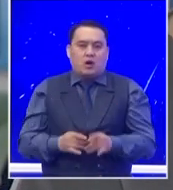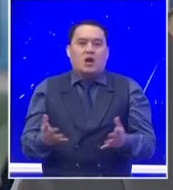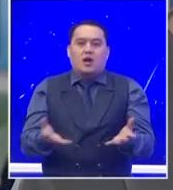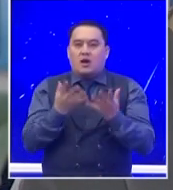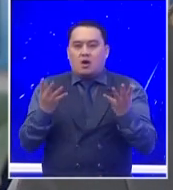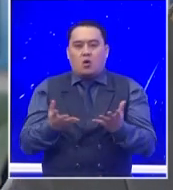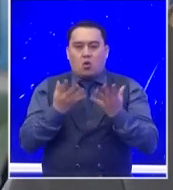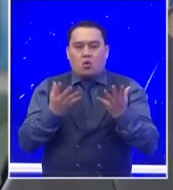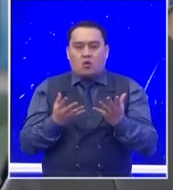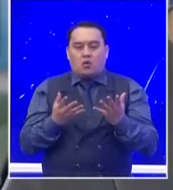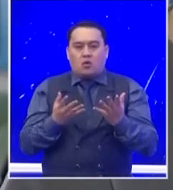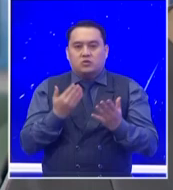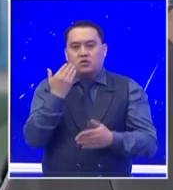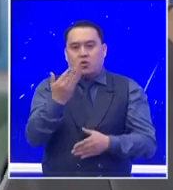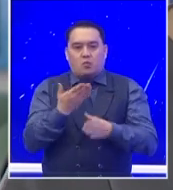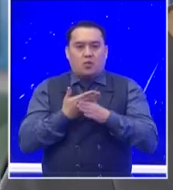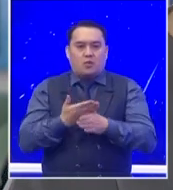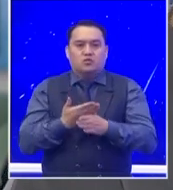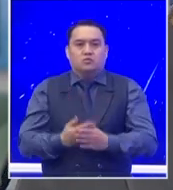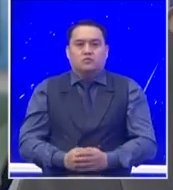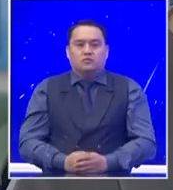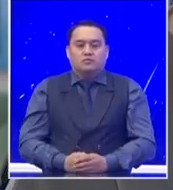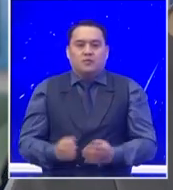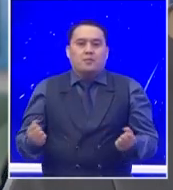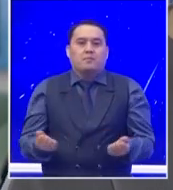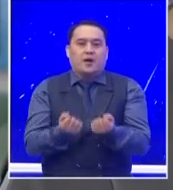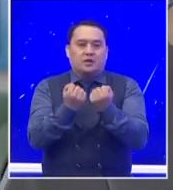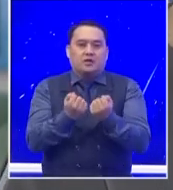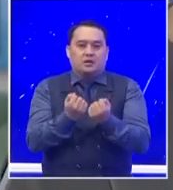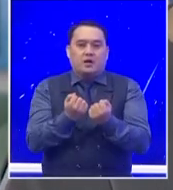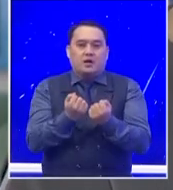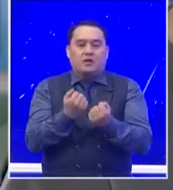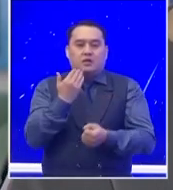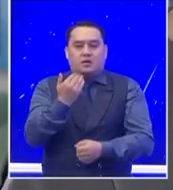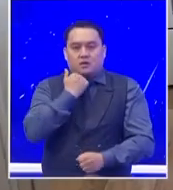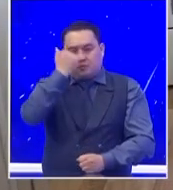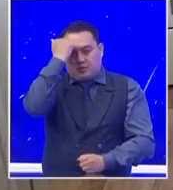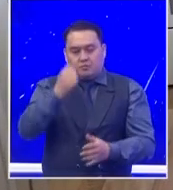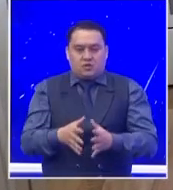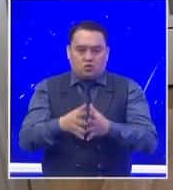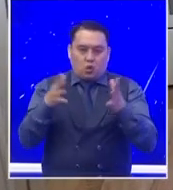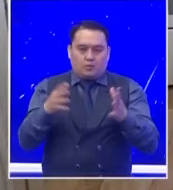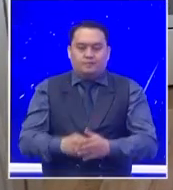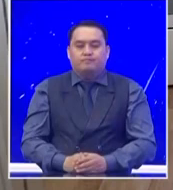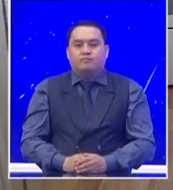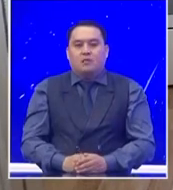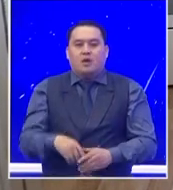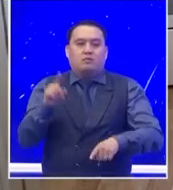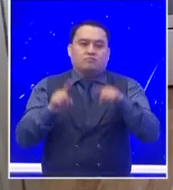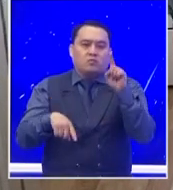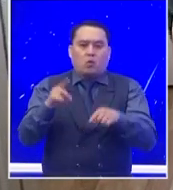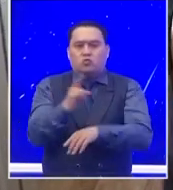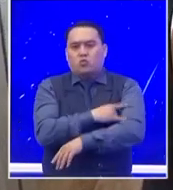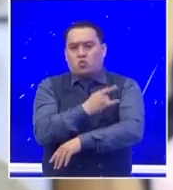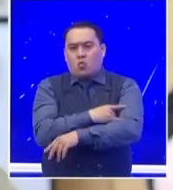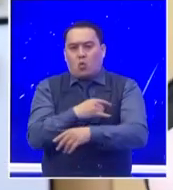можно сказать, с ее помощью, с ее поддержкой. И я за это очень ей благодарна. Ненормированный график работы, ночные